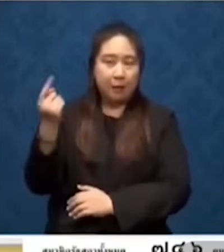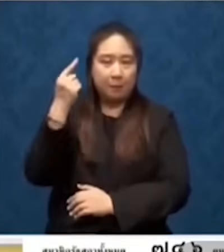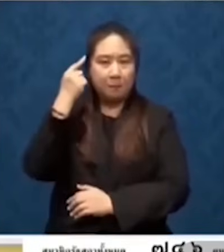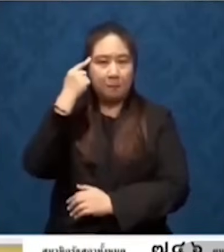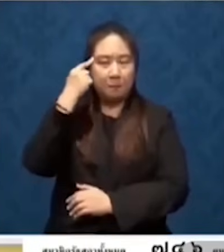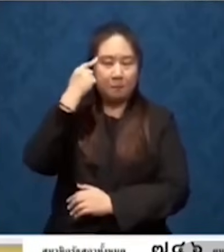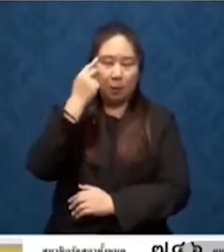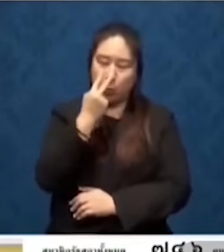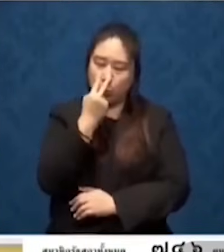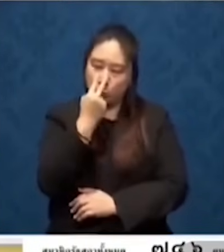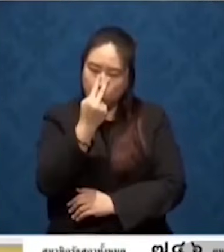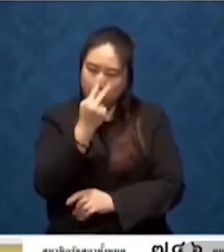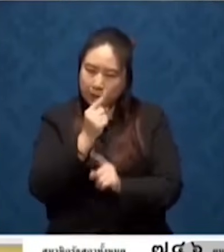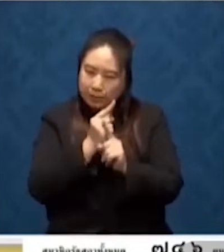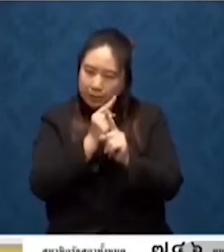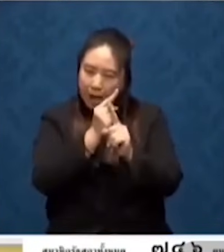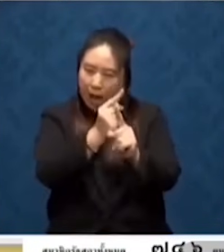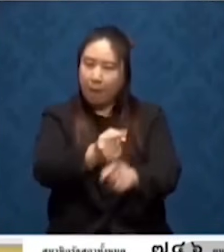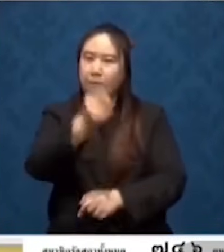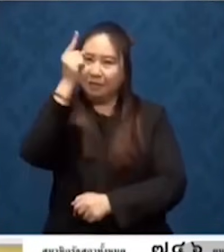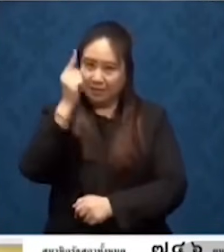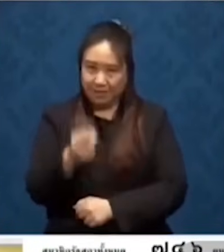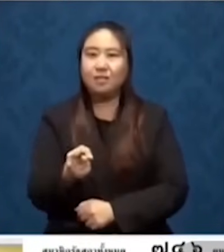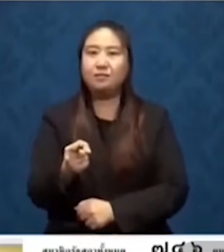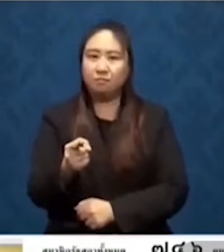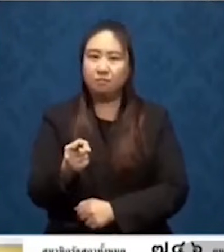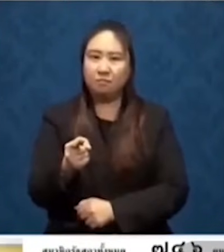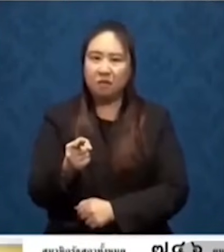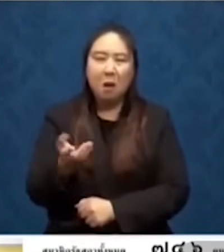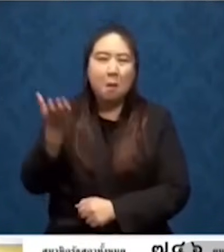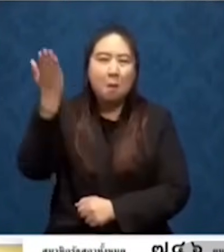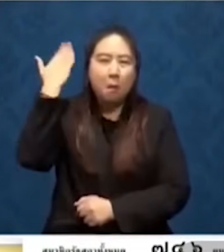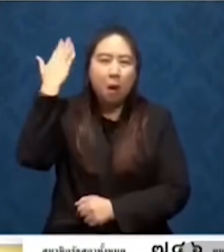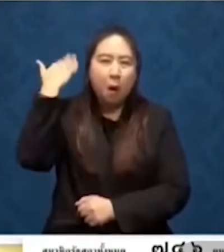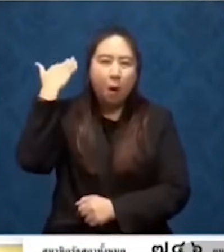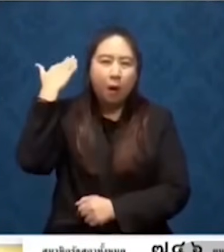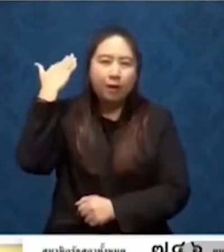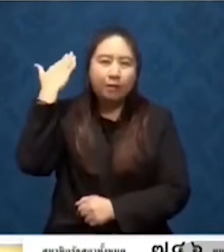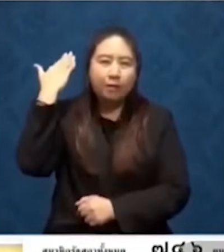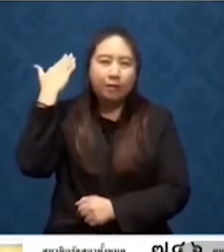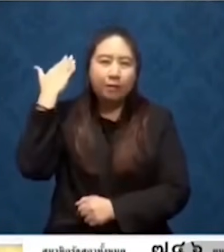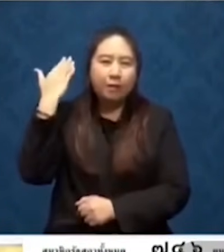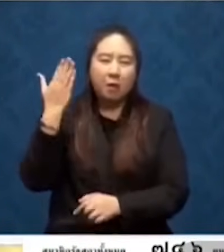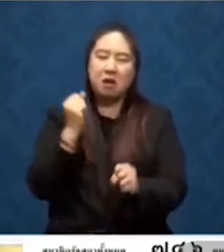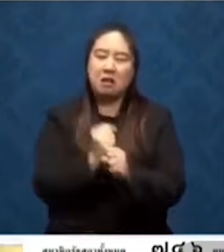ความเป็นจริงชดเชยความเสียหายที่เกิดขึ้นจากการที่เ